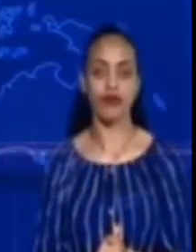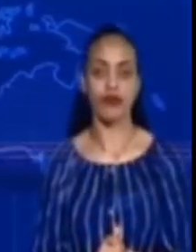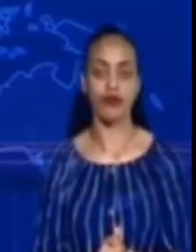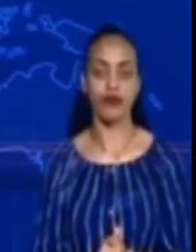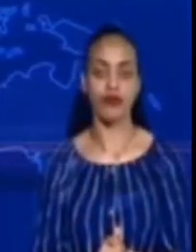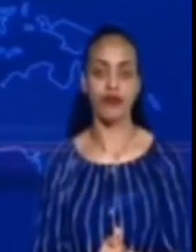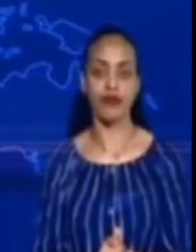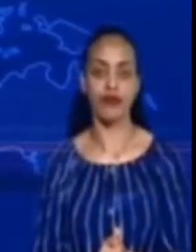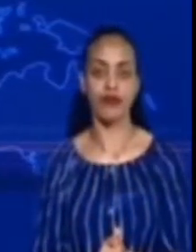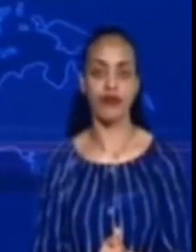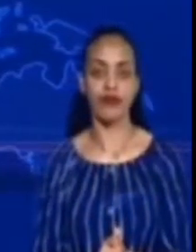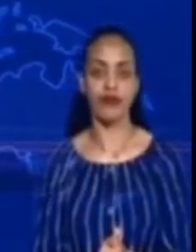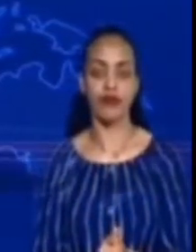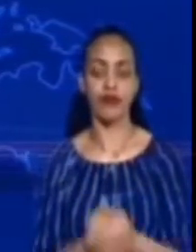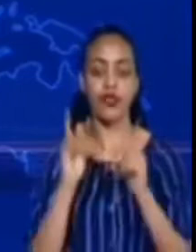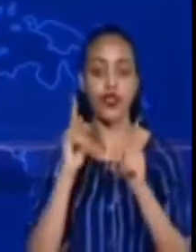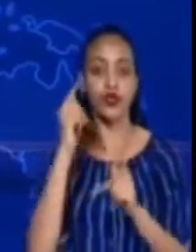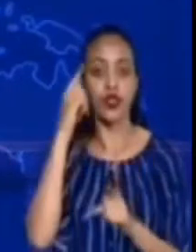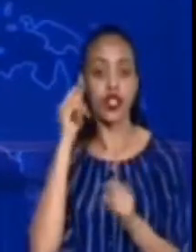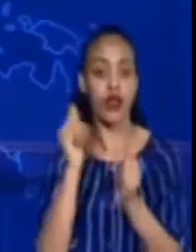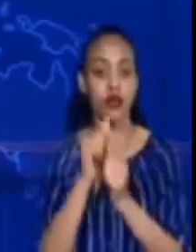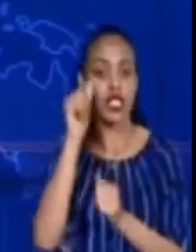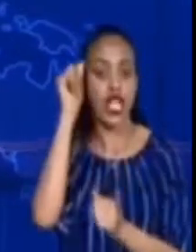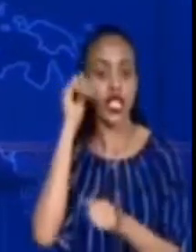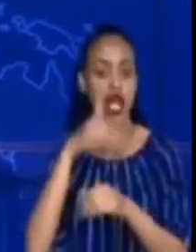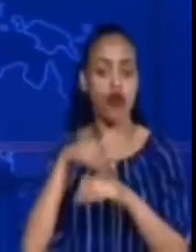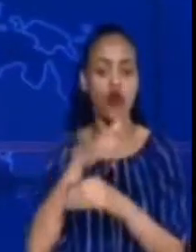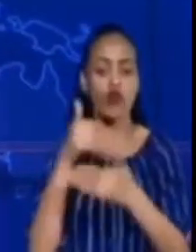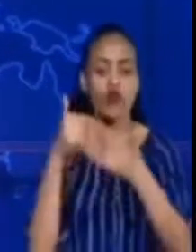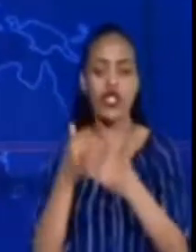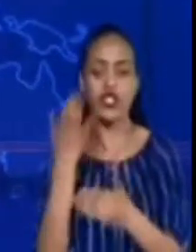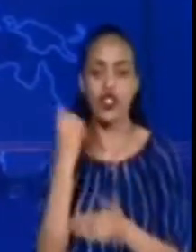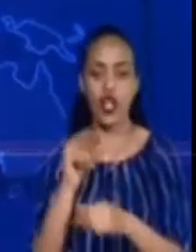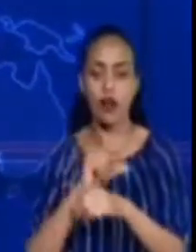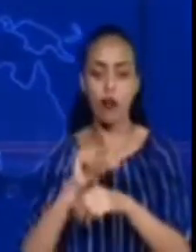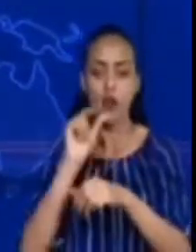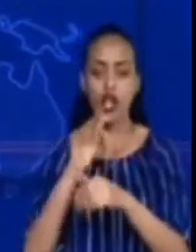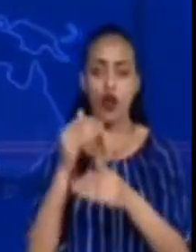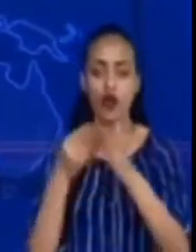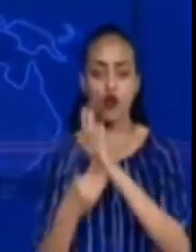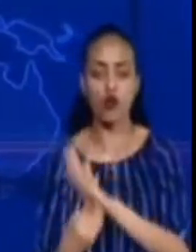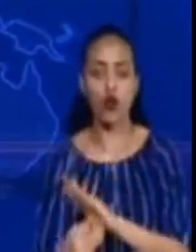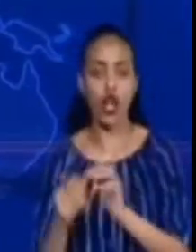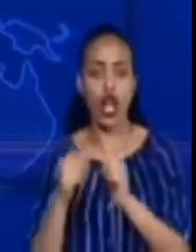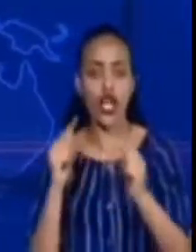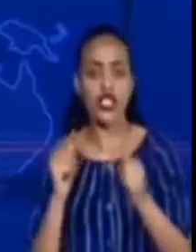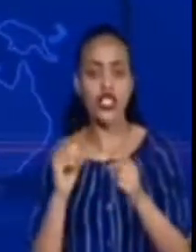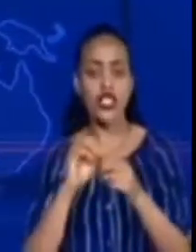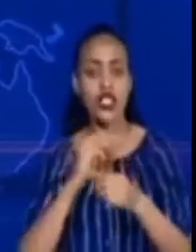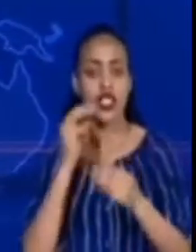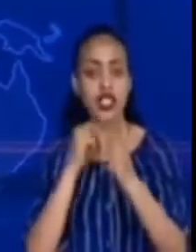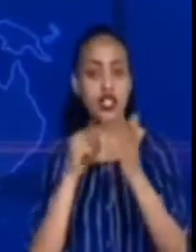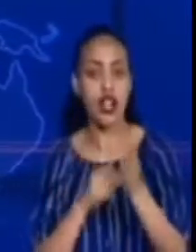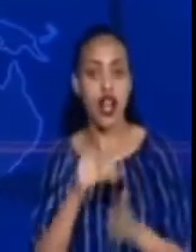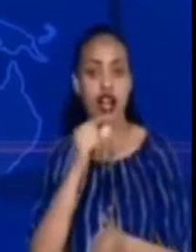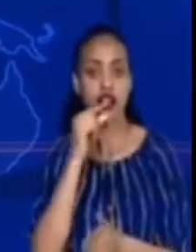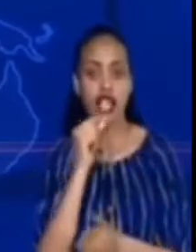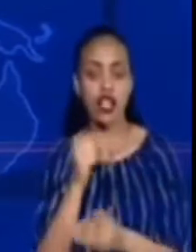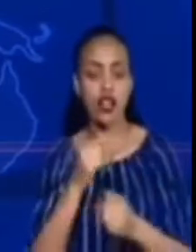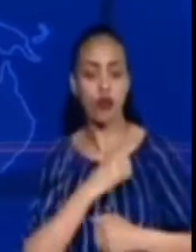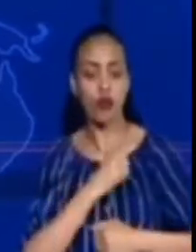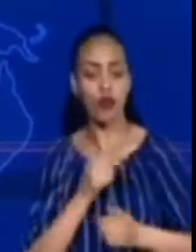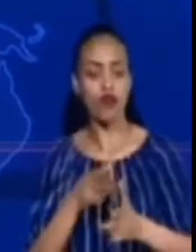ስልጣን ያልጠበቀና ስልጣን ከፖለቲካ ጋር እጁን ያላነካካ ንጹህ አስተማሪያችን ነው። ምን